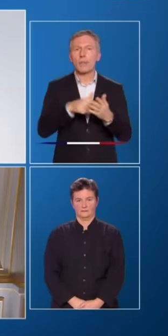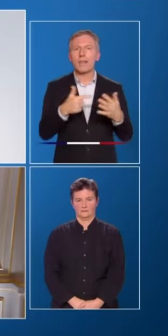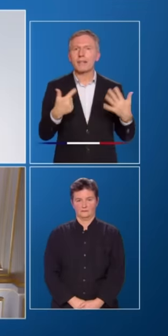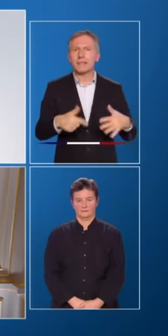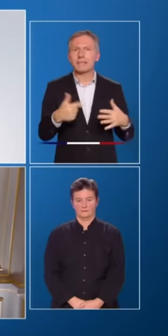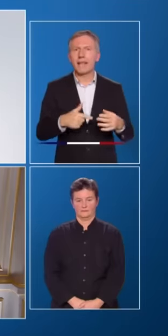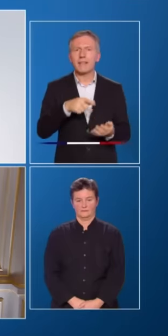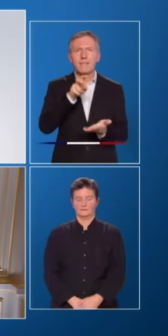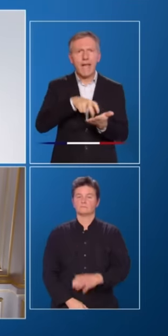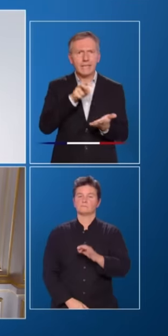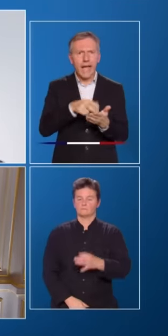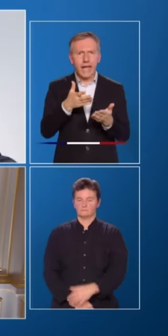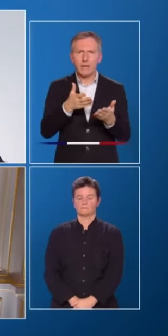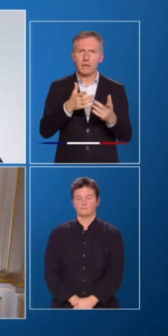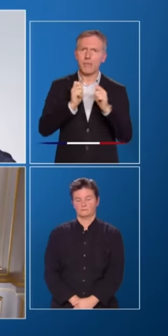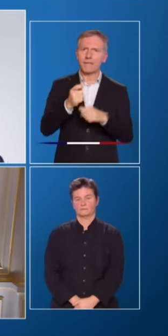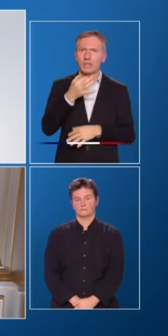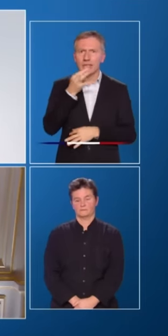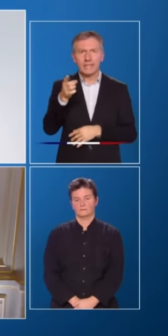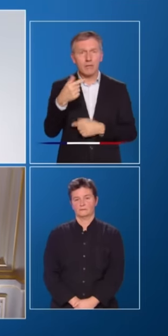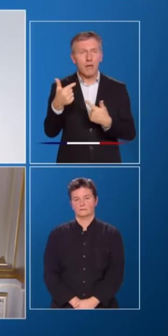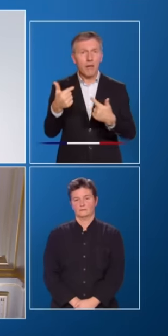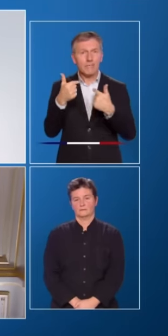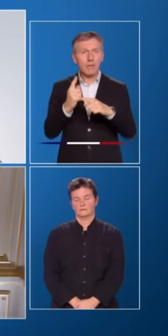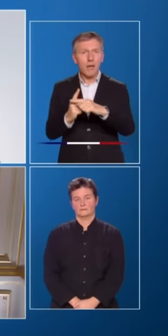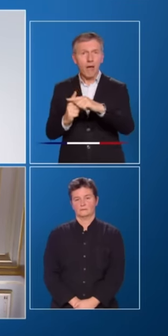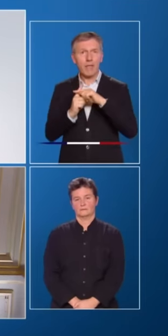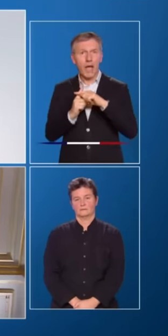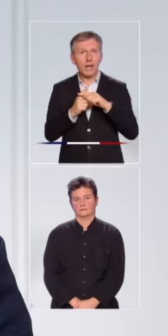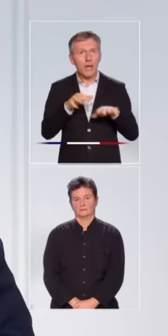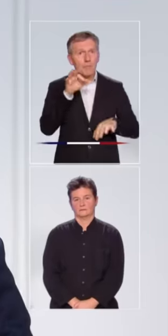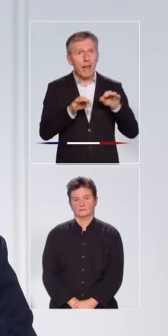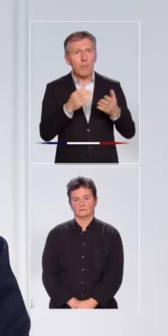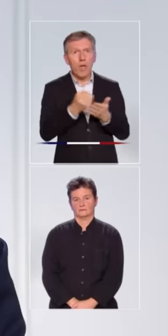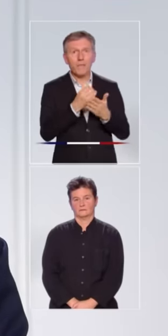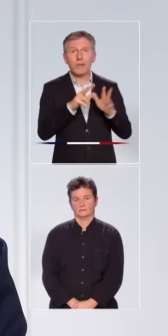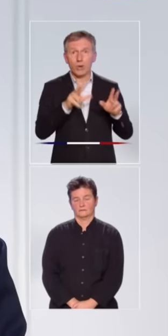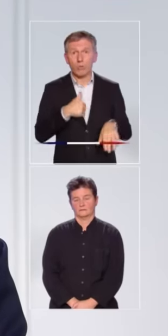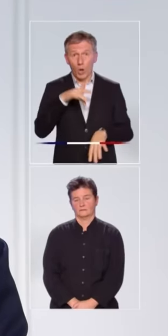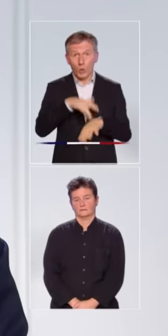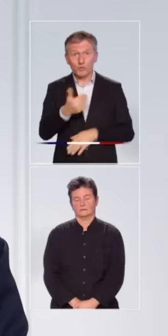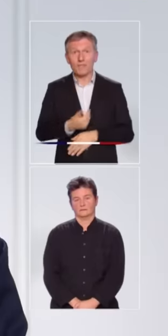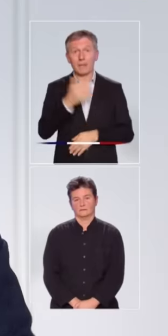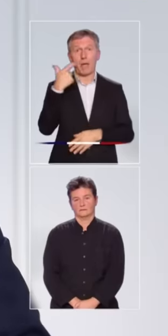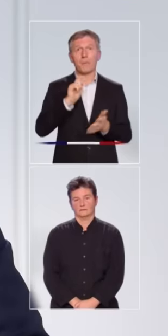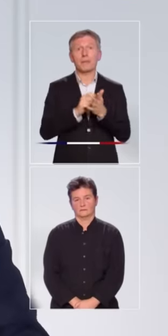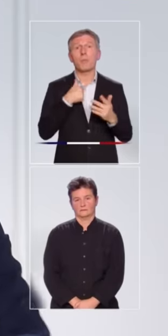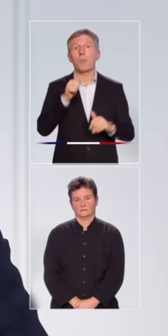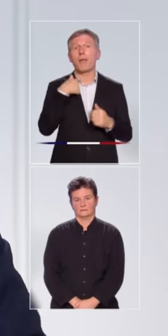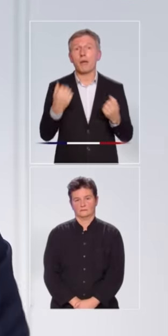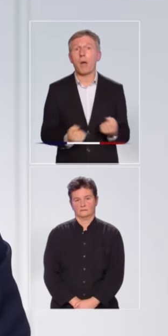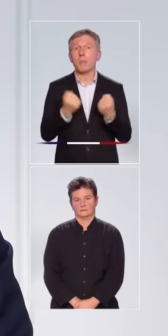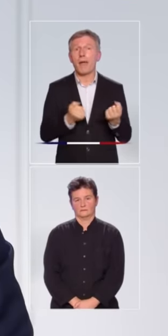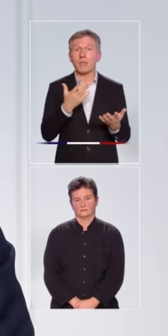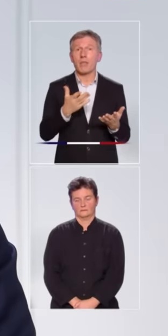à Versailles, en lui disant « Vous nous attaquez ». Vous manipulez nos données, j'en ai été victime dans ma première campagne, et donc il faut qu'un